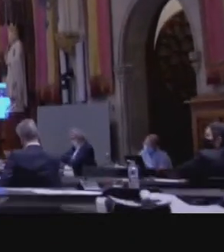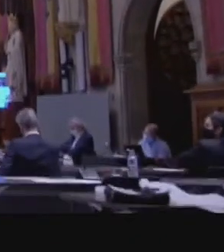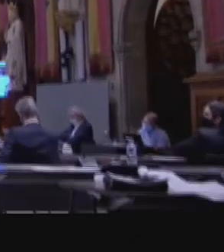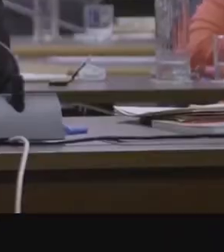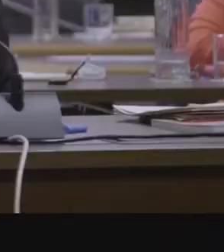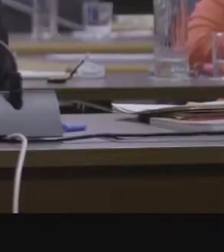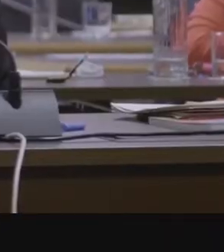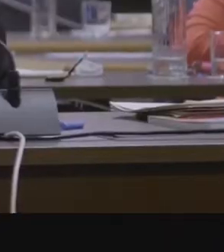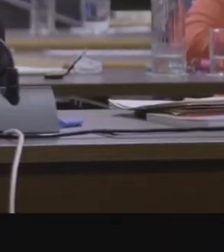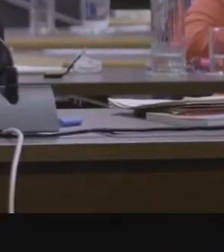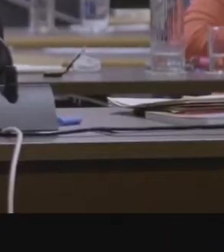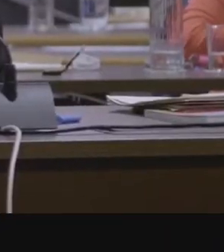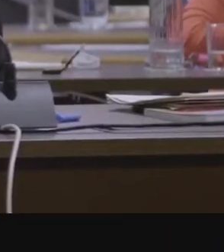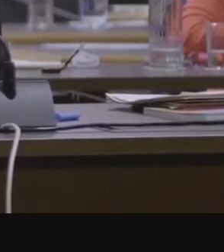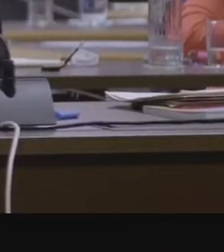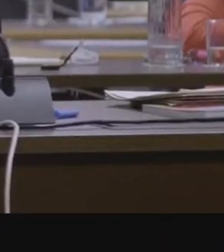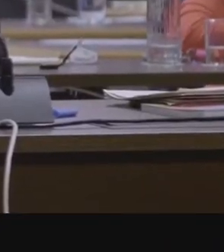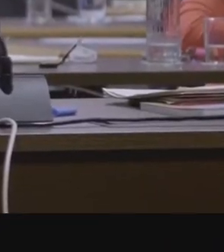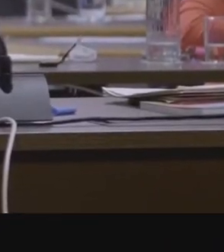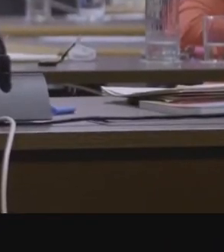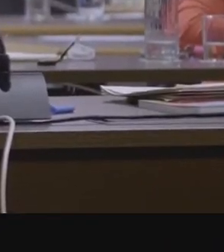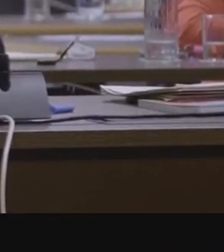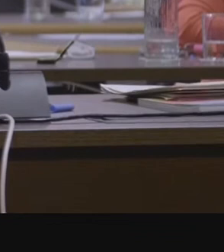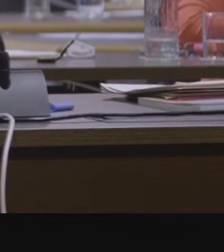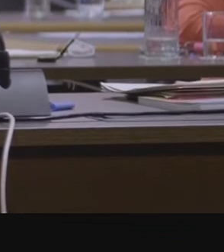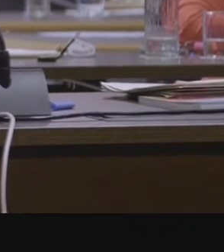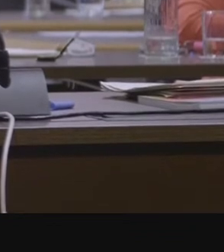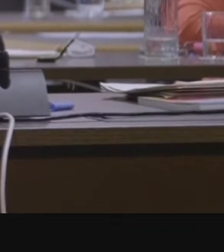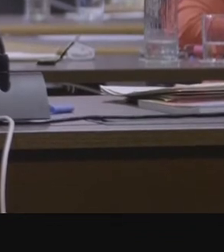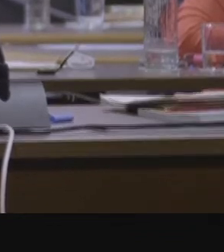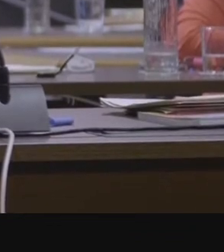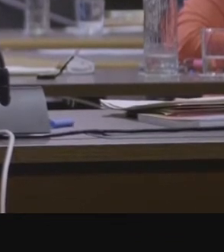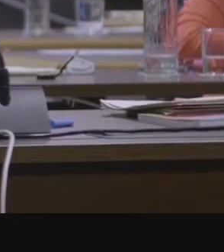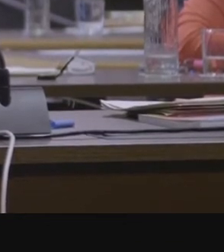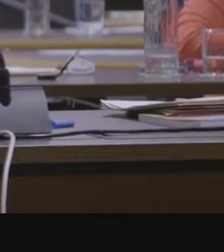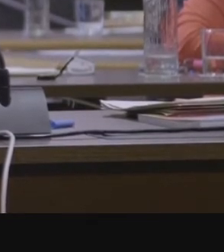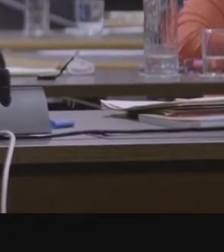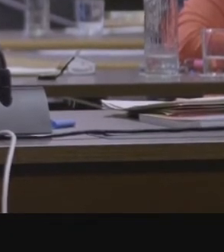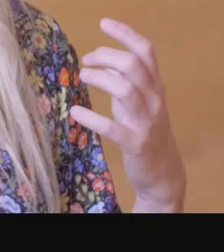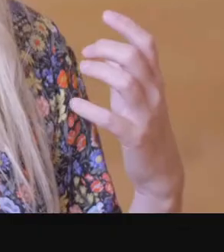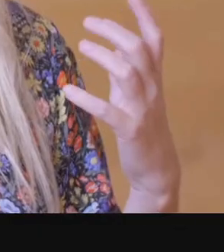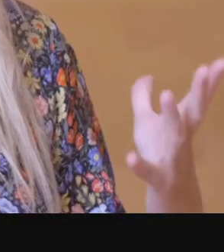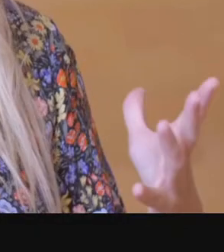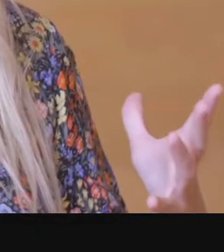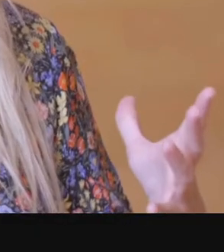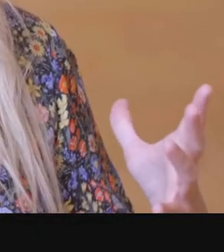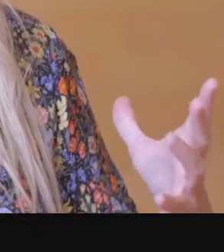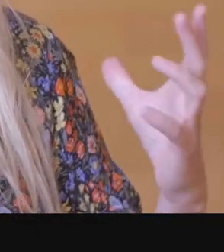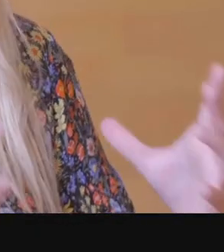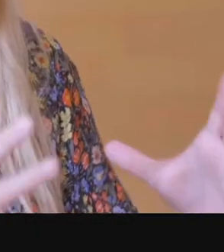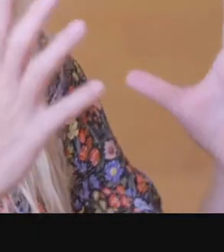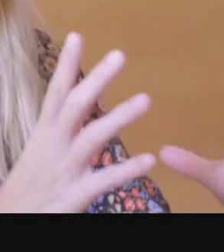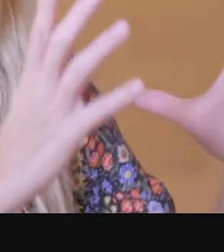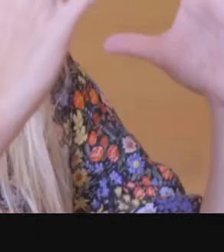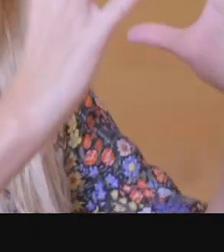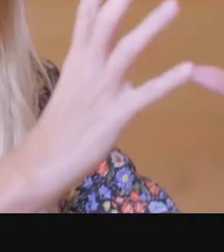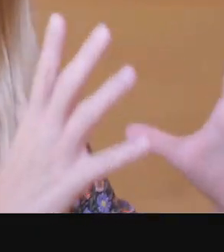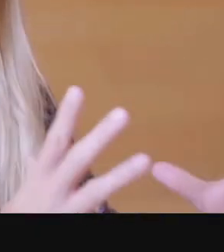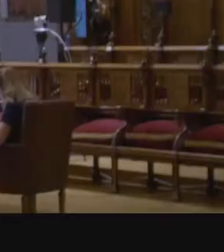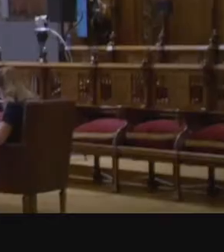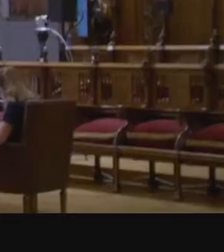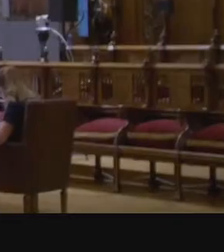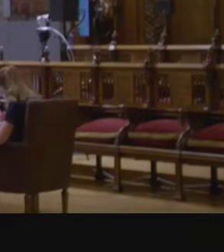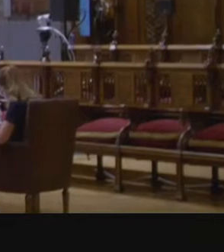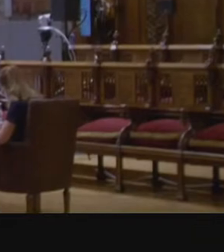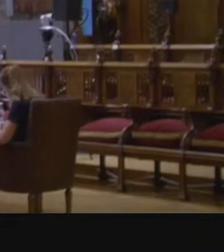arribes a casa després de 12 hores d'estar fora de casa, a vegades 14, i de pensar, avui he pogut resoldre